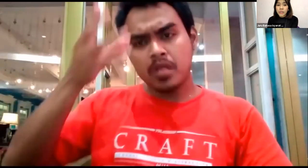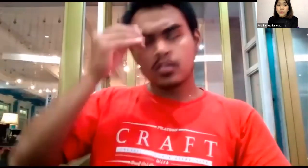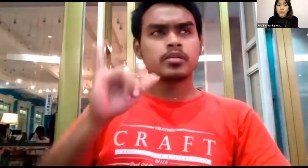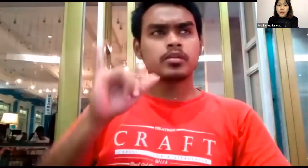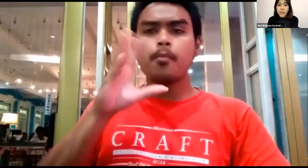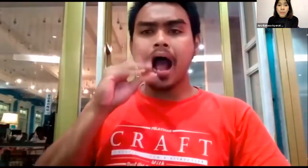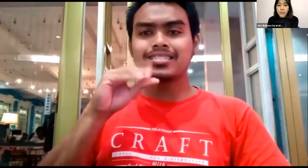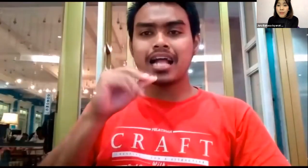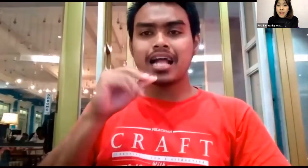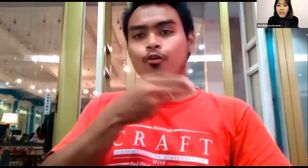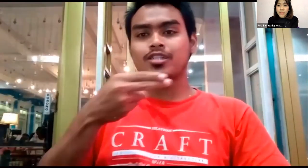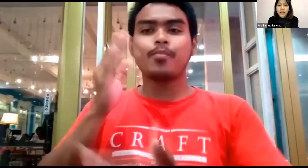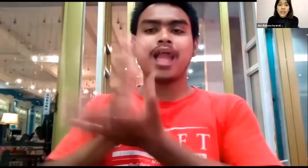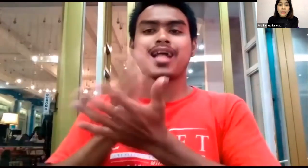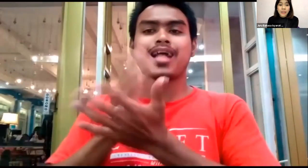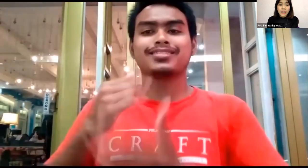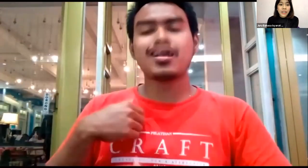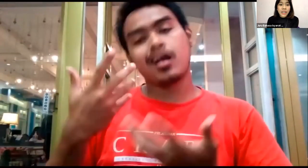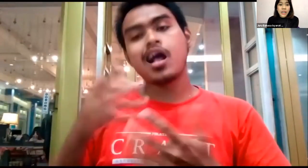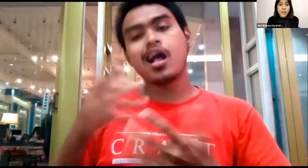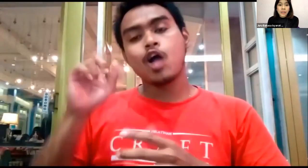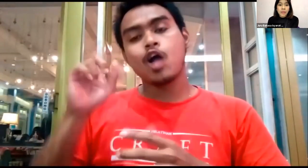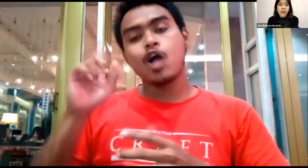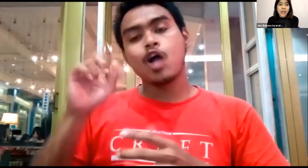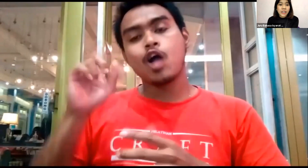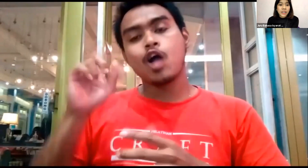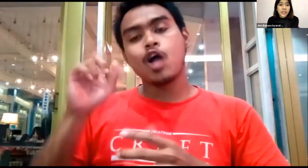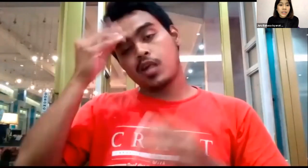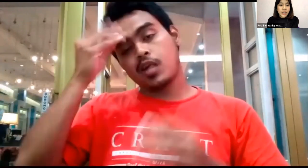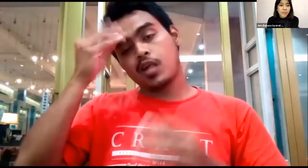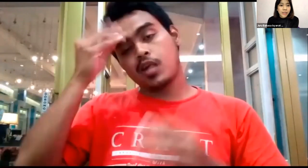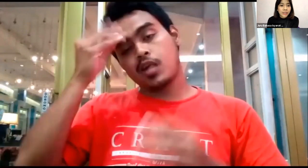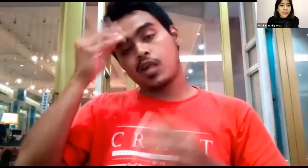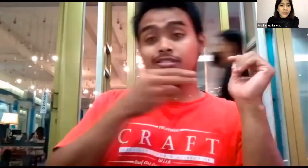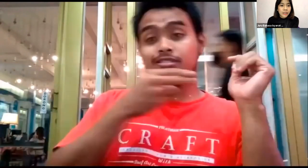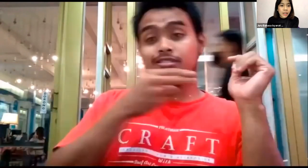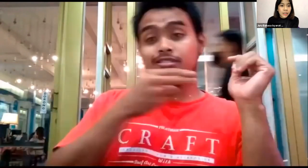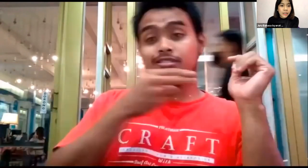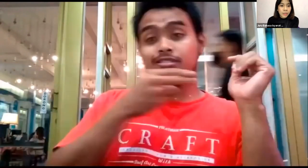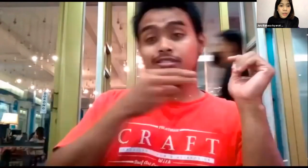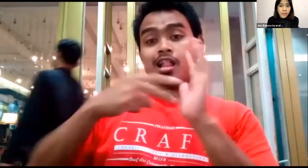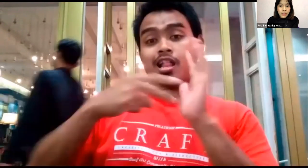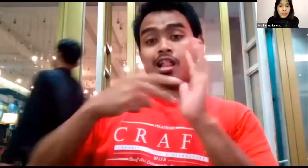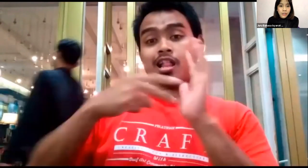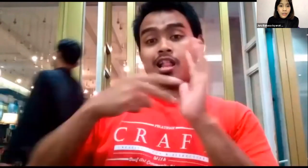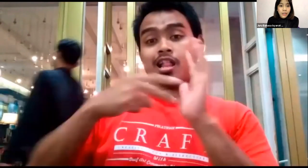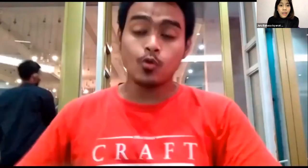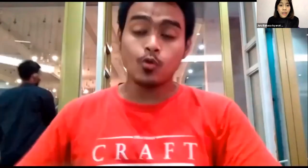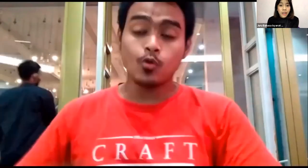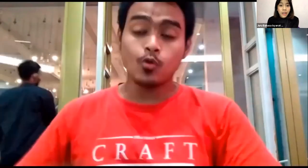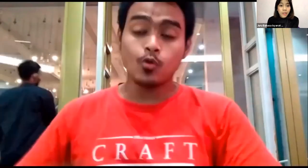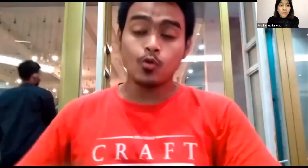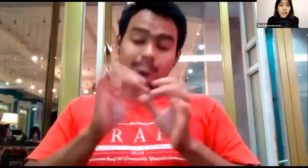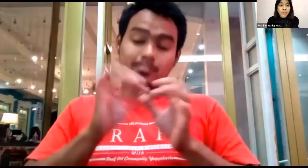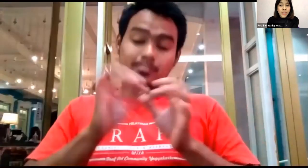sebelumnya saya belum pernah mendapatkan pengalaman seperti ini ini adalah pertama kali jadi saya merasa senang sekali saya mendapatkan